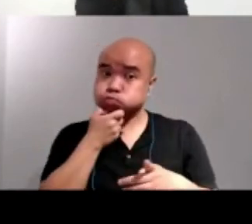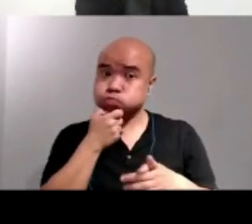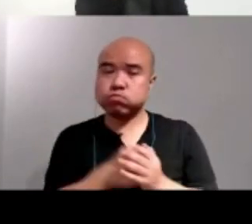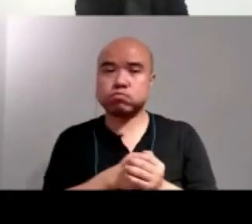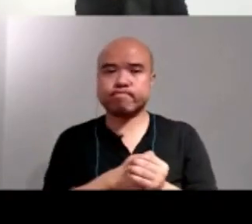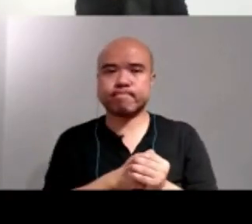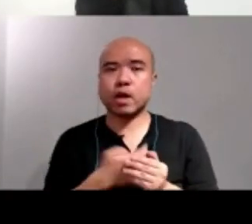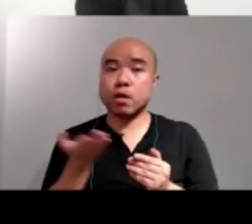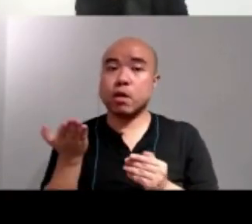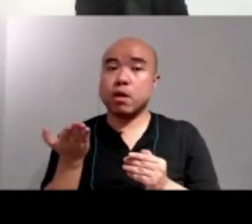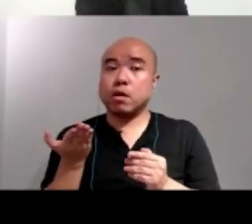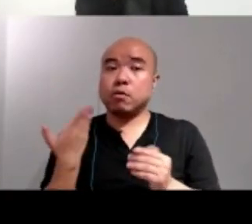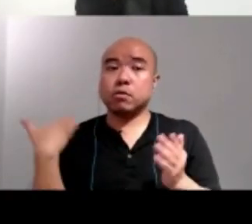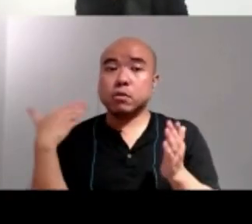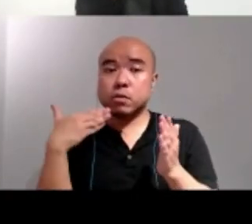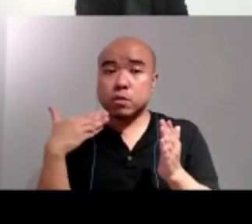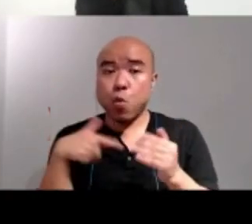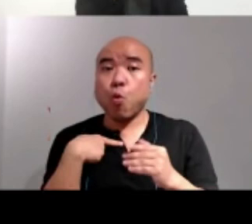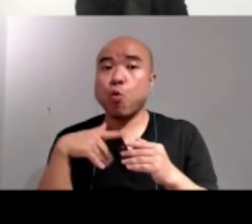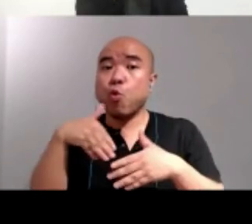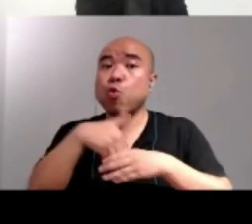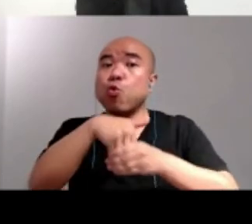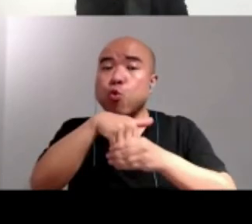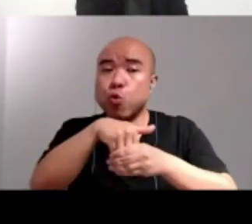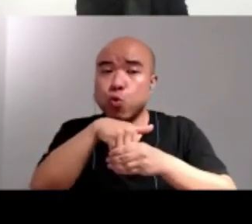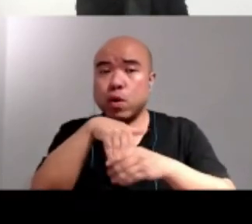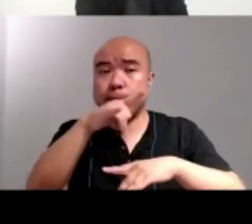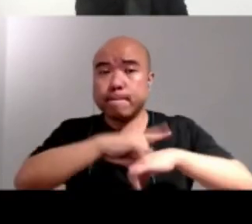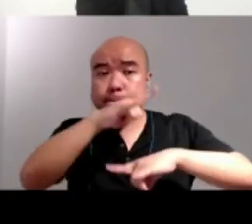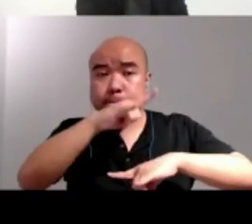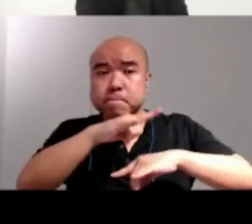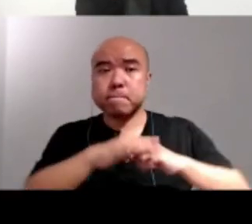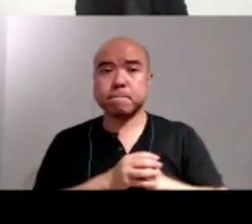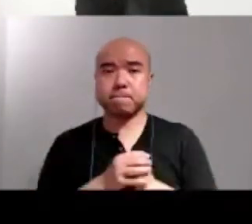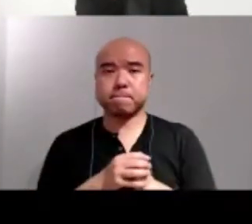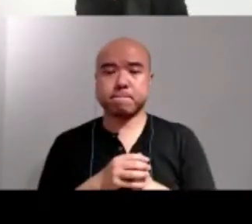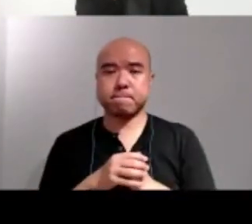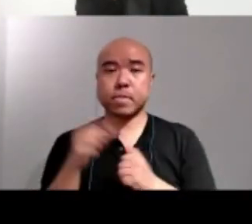去幾年，我哋亦都申請咗唔同，邀請咗唔同嘅 funder 去資助我哋嘅工作。